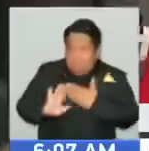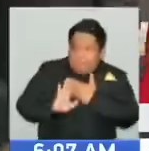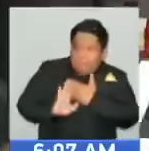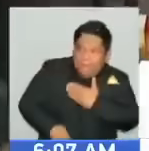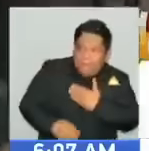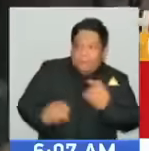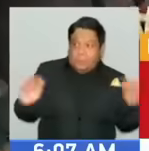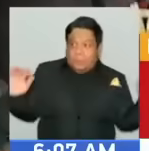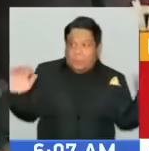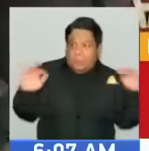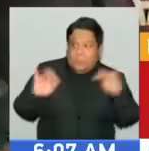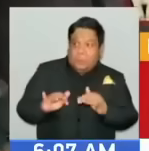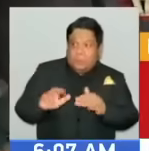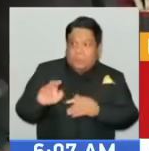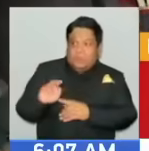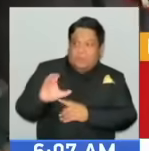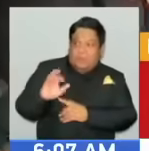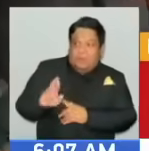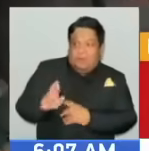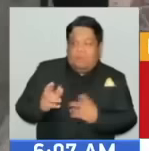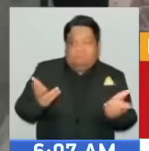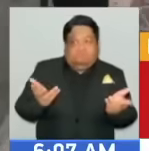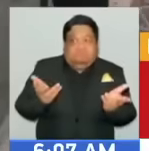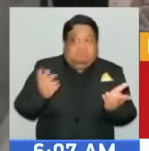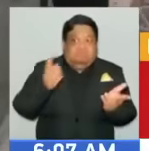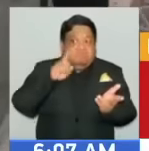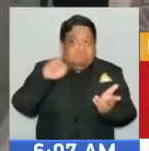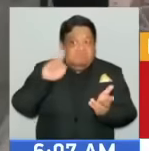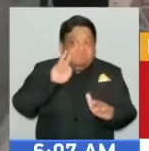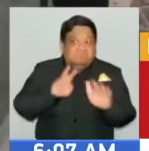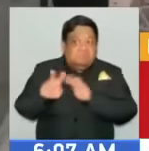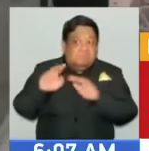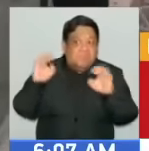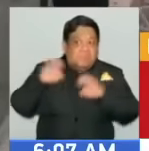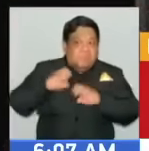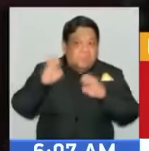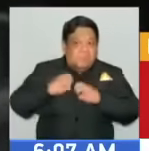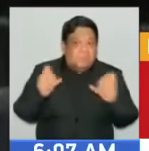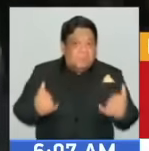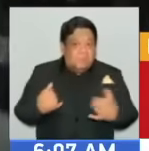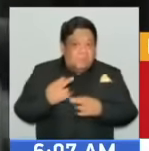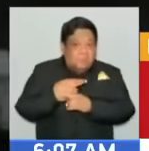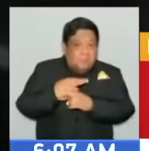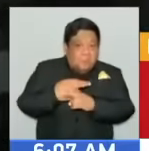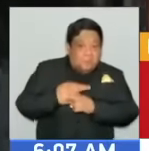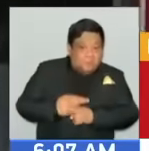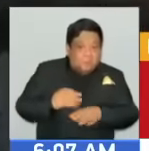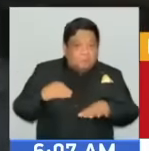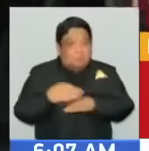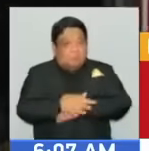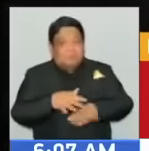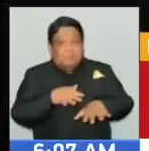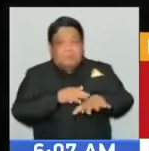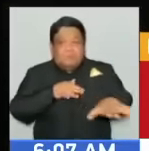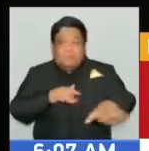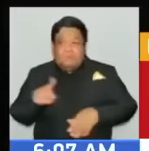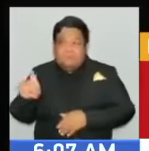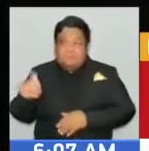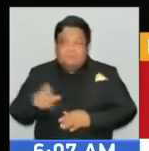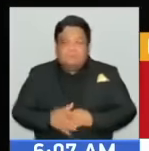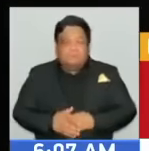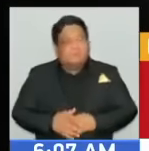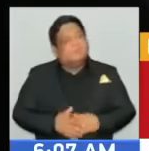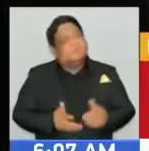natin. Ano kaya ang magiging inaasahan nating effect nitong repairs sa EDSA traffic? Magkakaroon pa rin naman siguro ng effect yan,